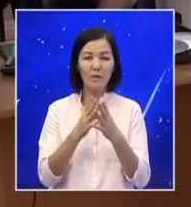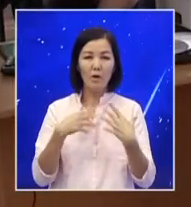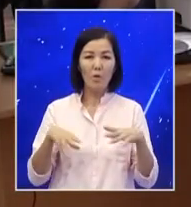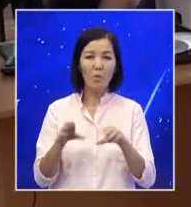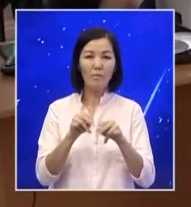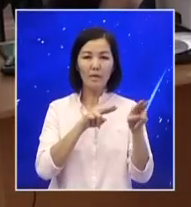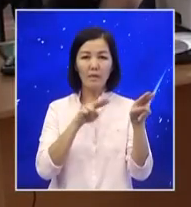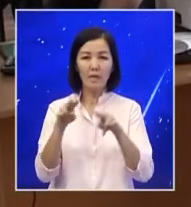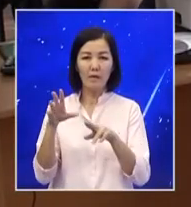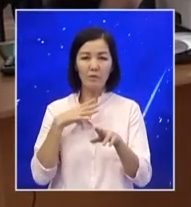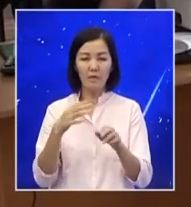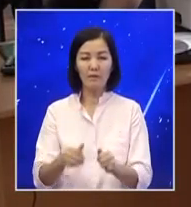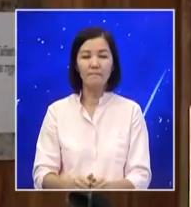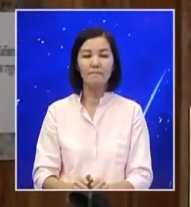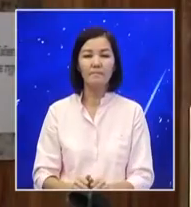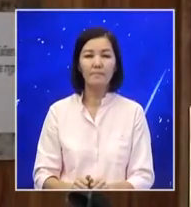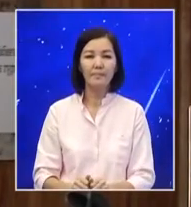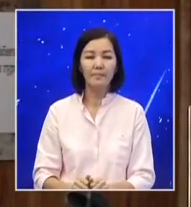мамандары қоғамдық талқылауға салды.